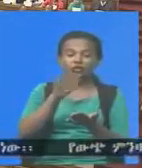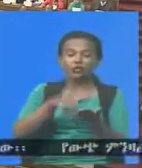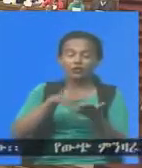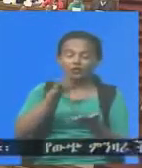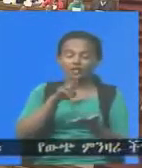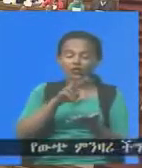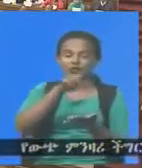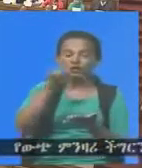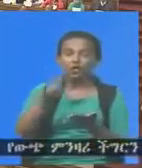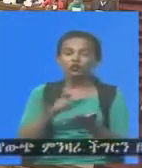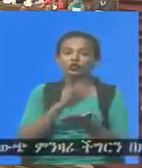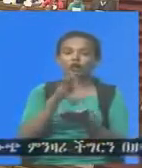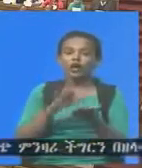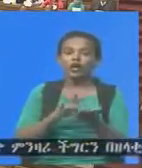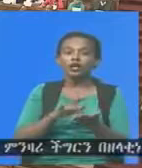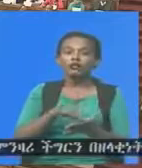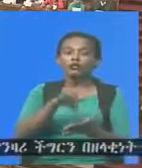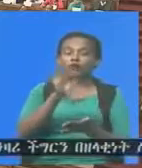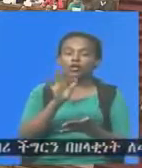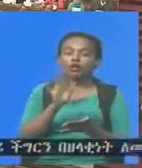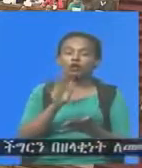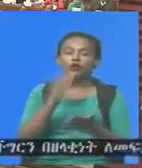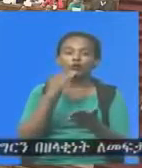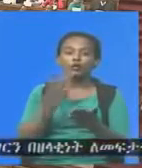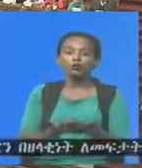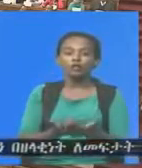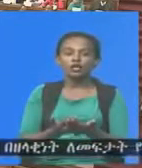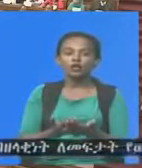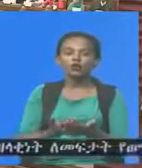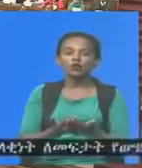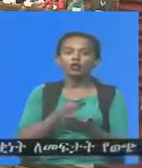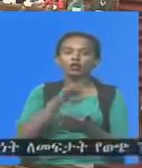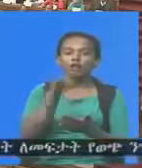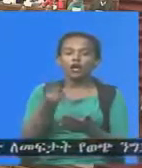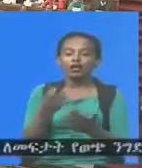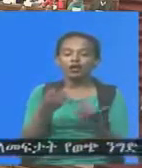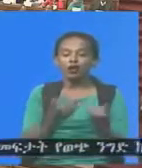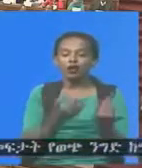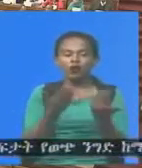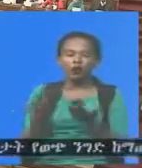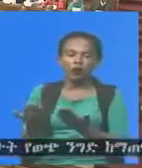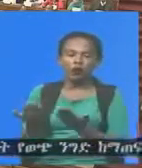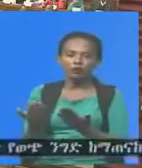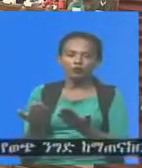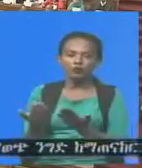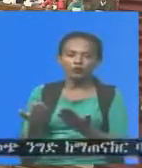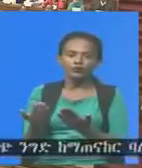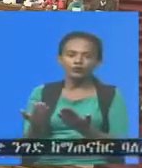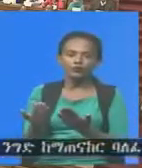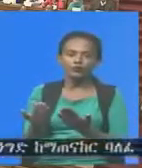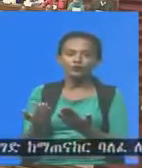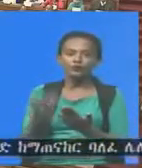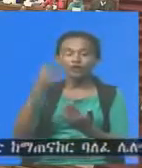ለመስጠት በመካከላችን በመገኘቶ እያመሰገንኩ ጥያቄን እንደሚከተለው አቀርባለሁ። መንግስት የዲሞክራሲ